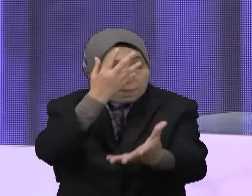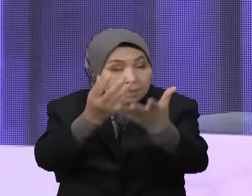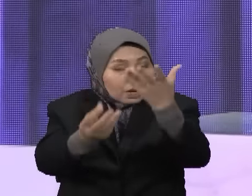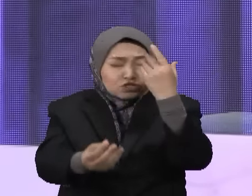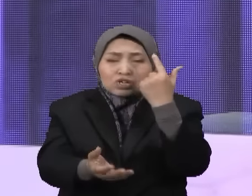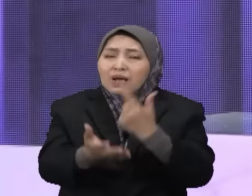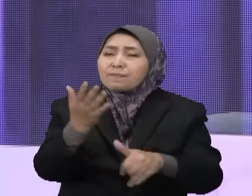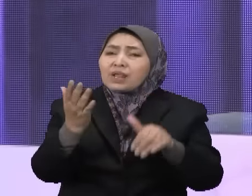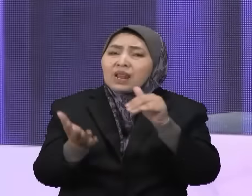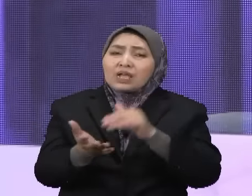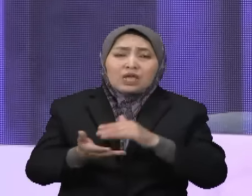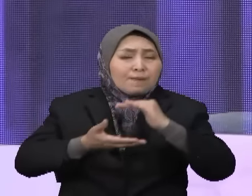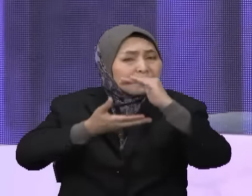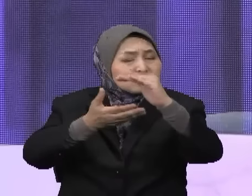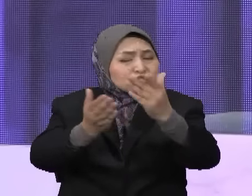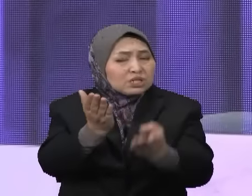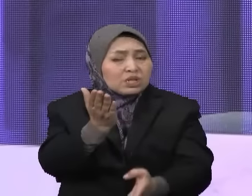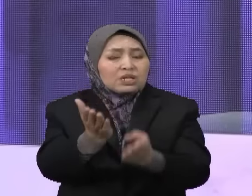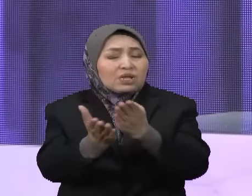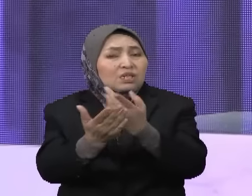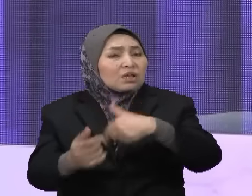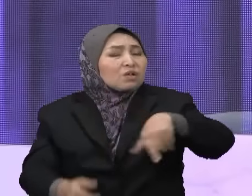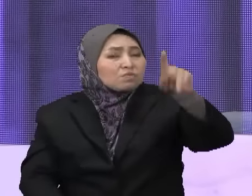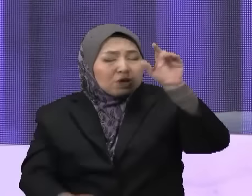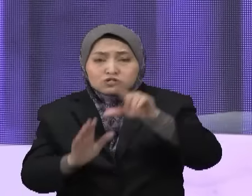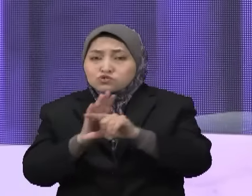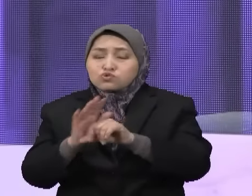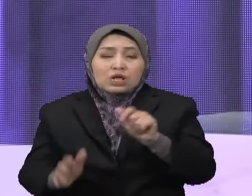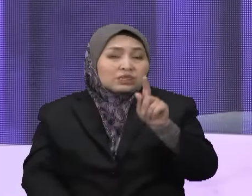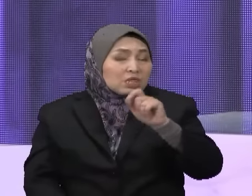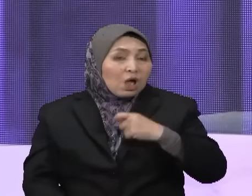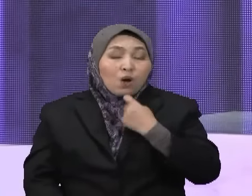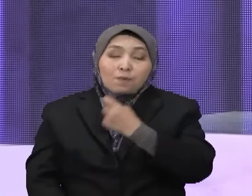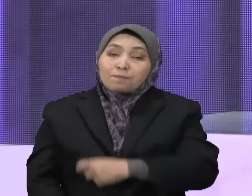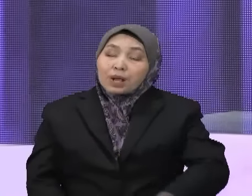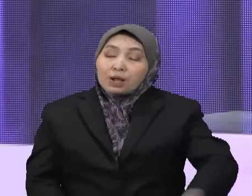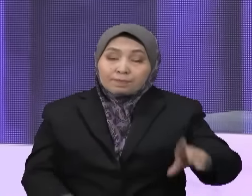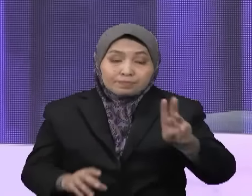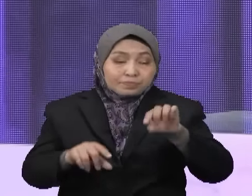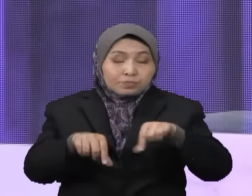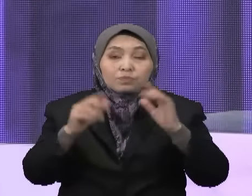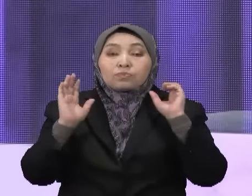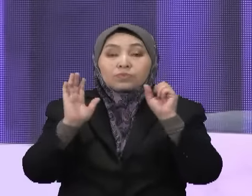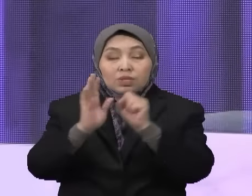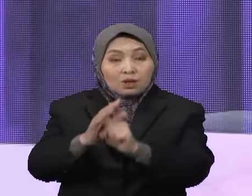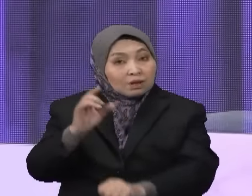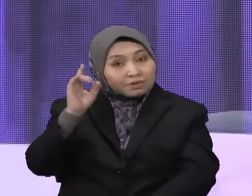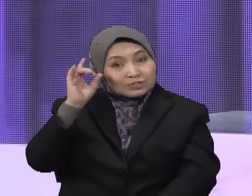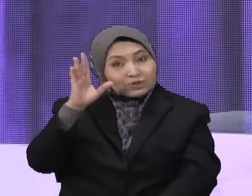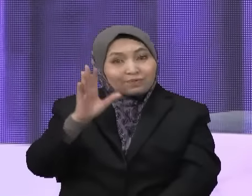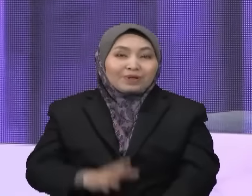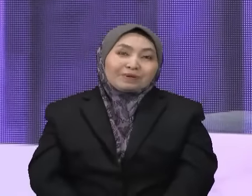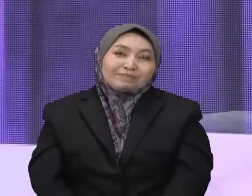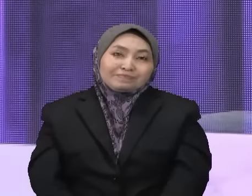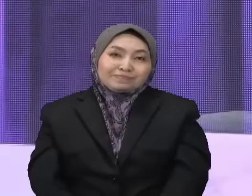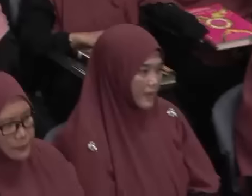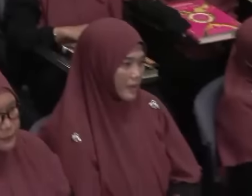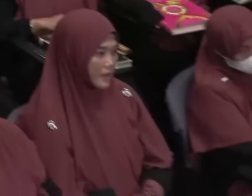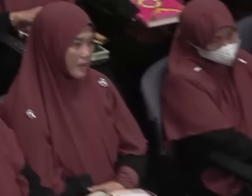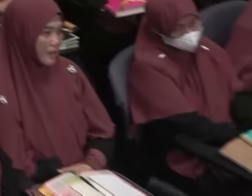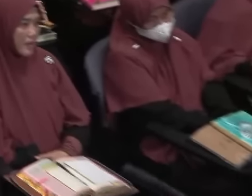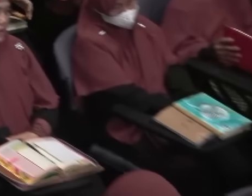apakah lagi pesan hidayah daripada Allah dalam surah At-Taubah, My Quran Time, Quran Salat Infaq insya-Allah.